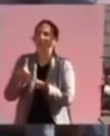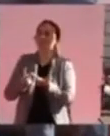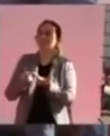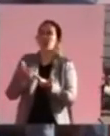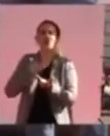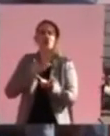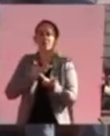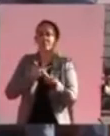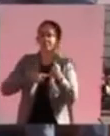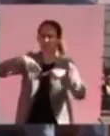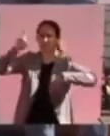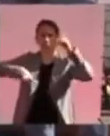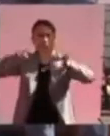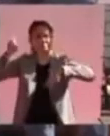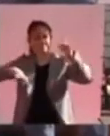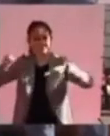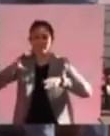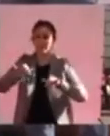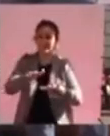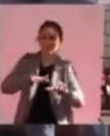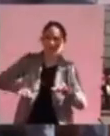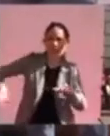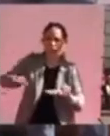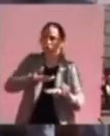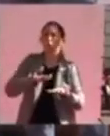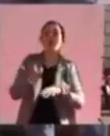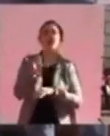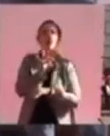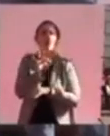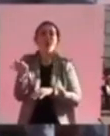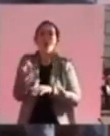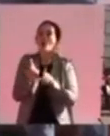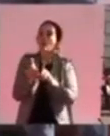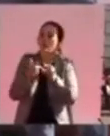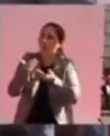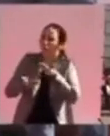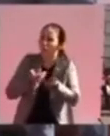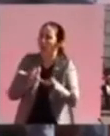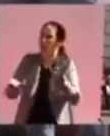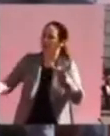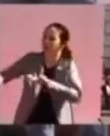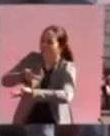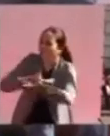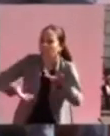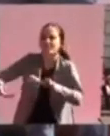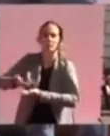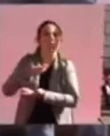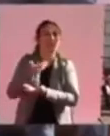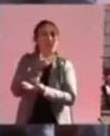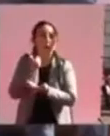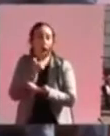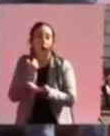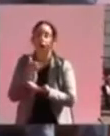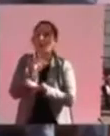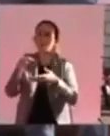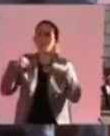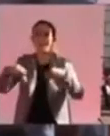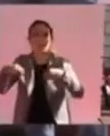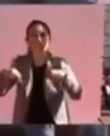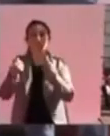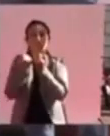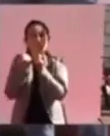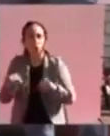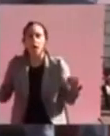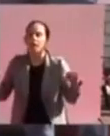di marginalizzazione dei processi di condivisione e partecipazione democratica ma soprattutto di